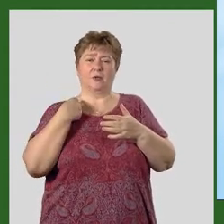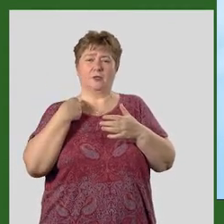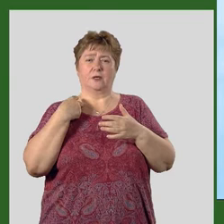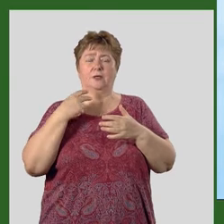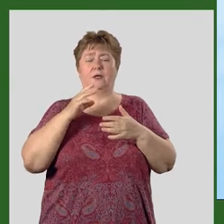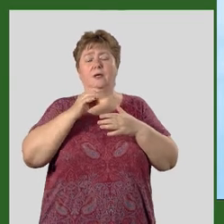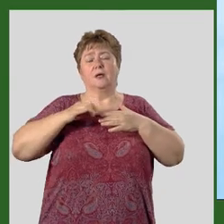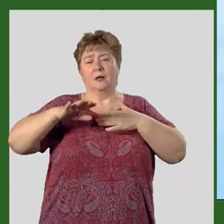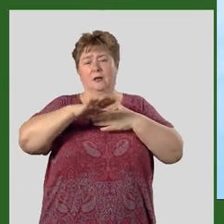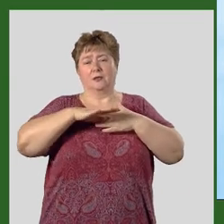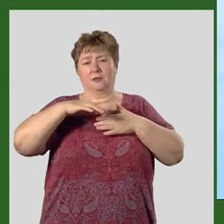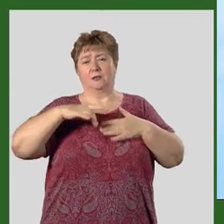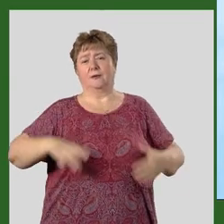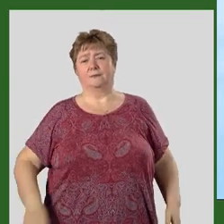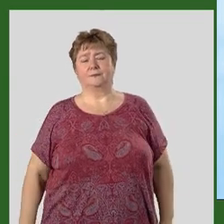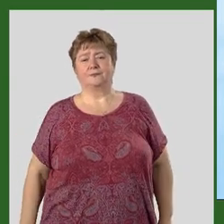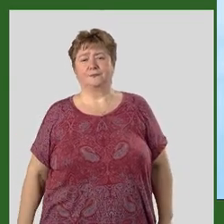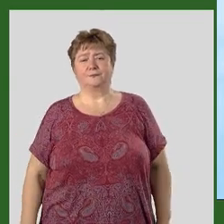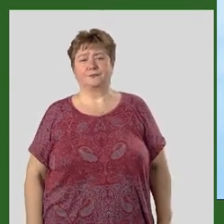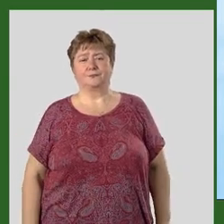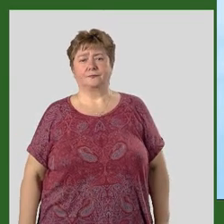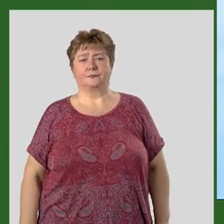Великобритании и России.